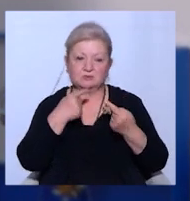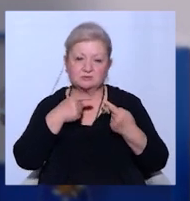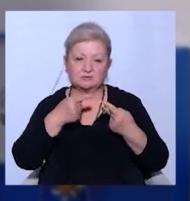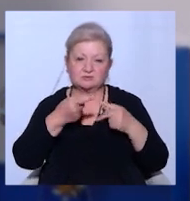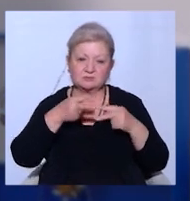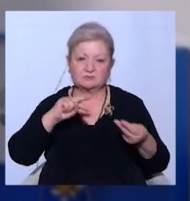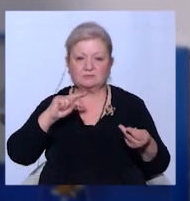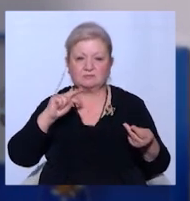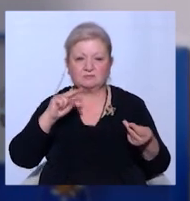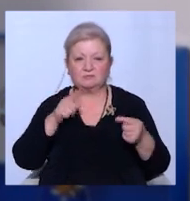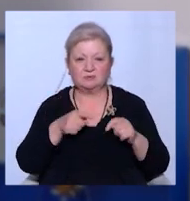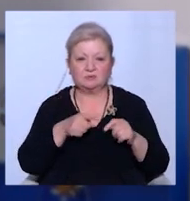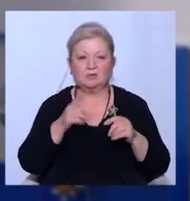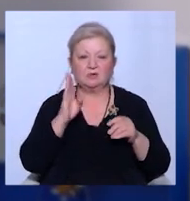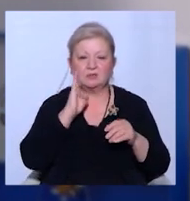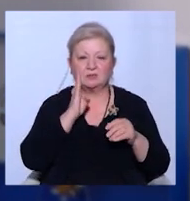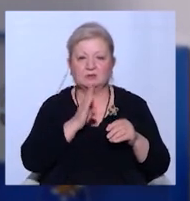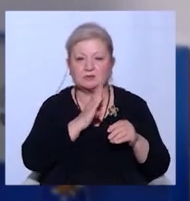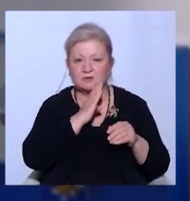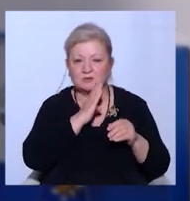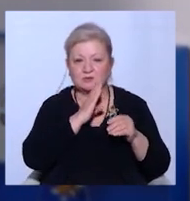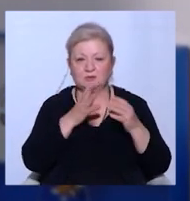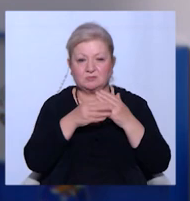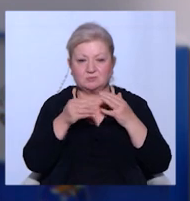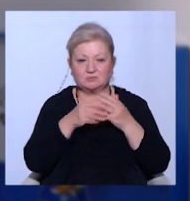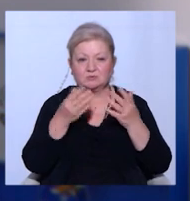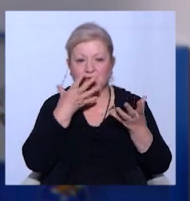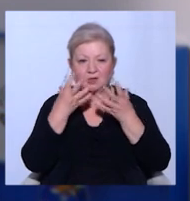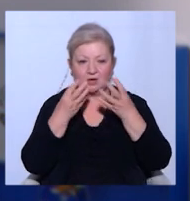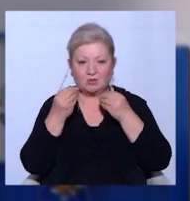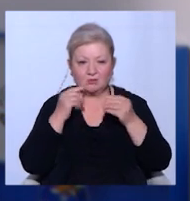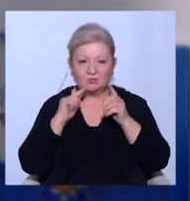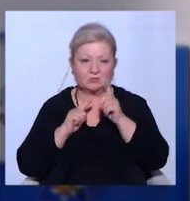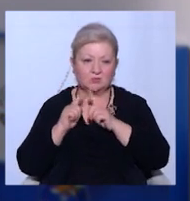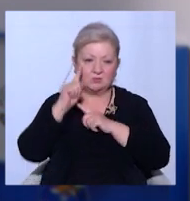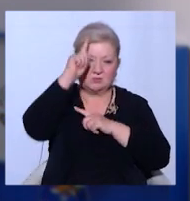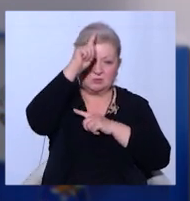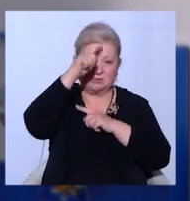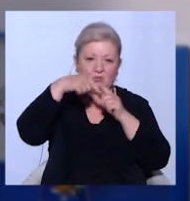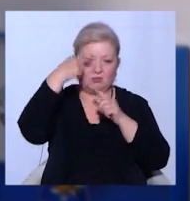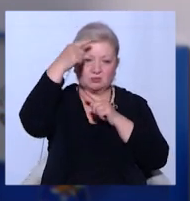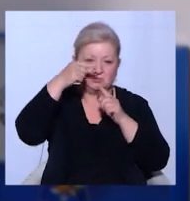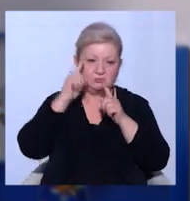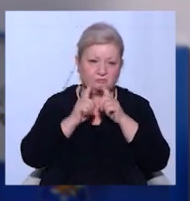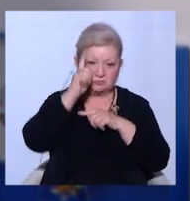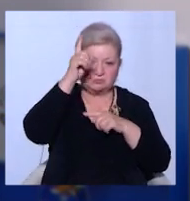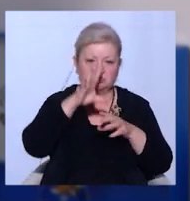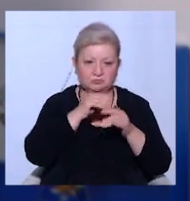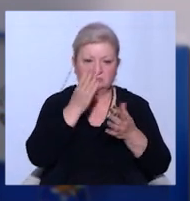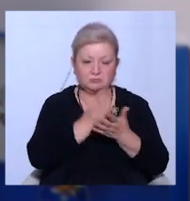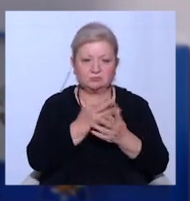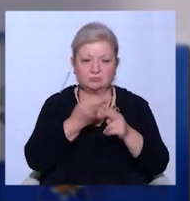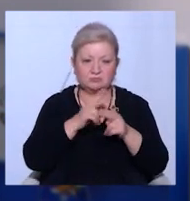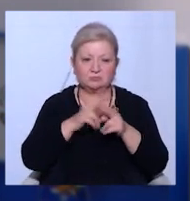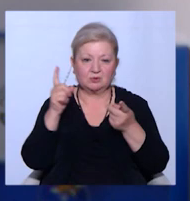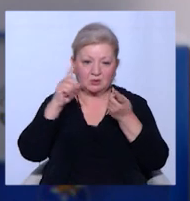ცოტა სხვანაირად. ვისაუბრებთ კონკრეტულად დედამიწის ხელოვნურ თანამგზავრებზე, რაც ისევ გამოწეულია, მათი